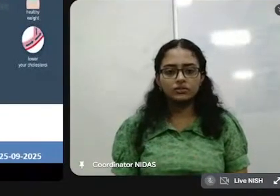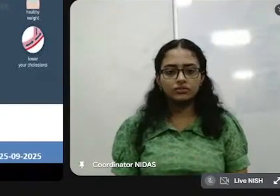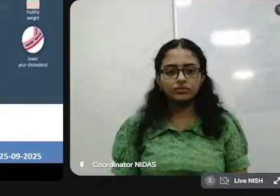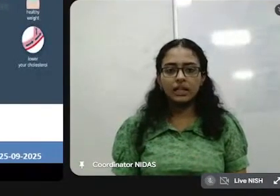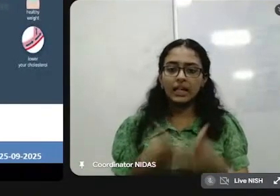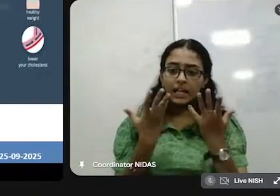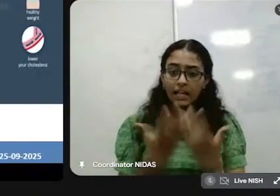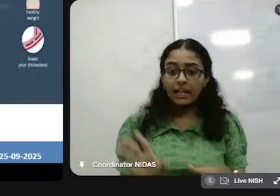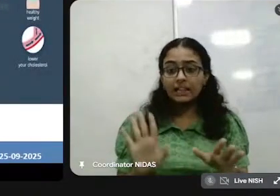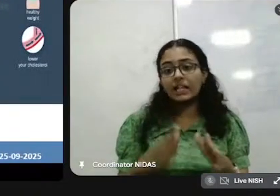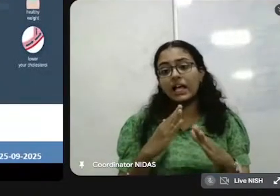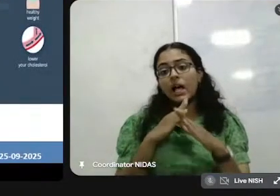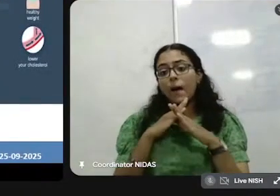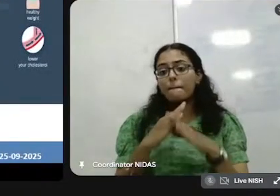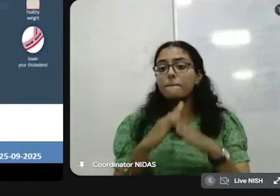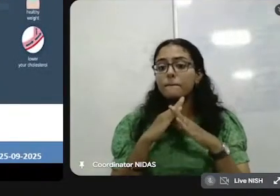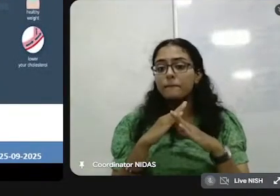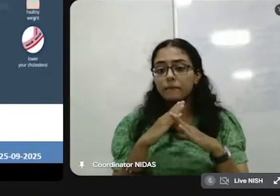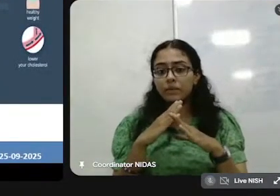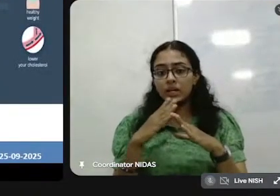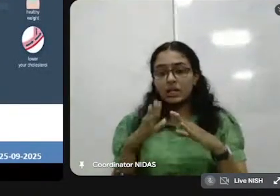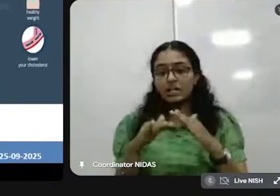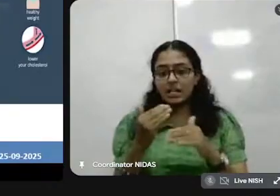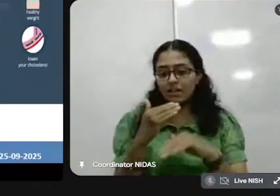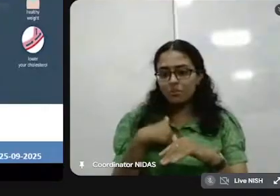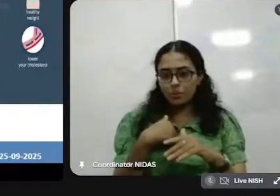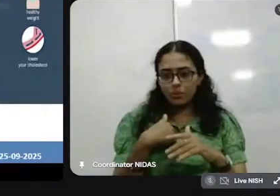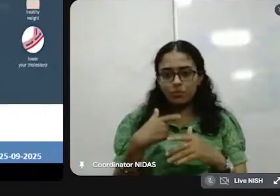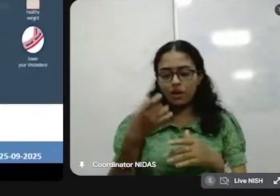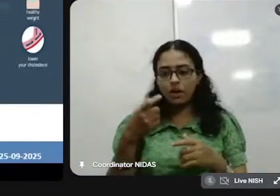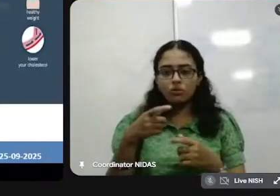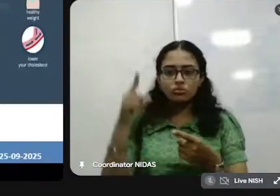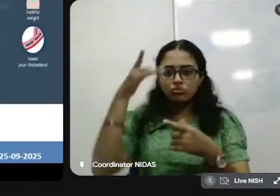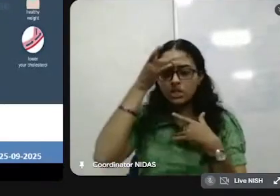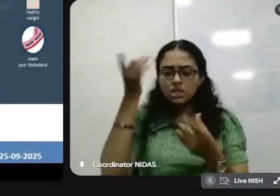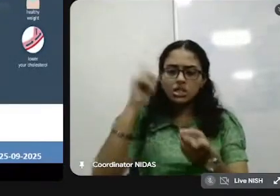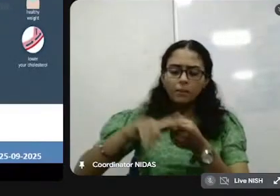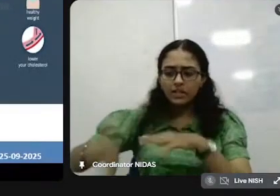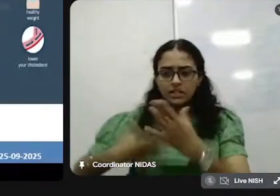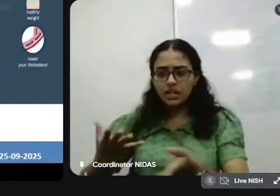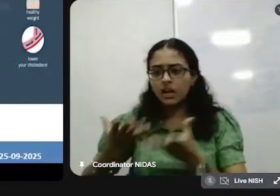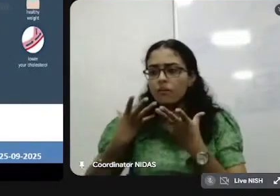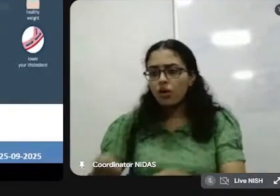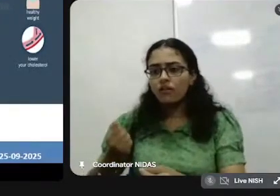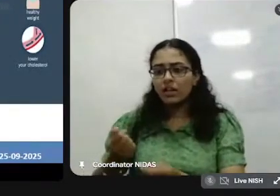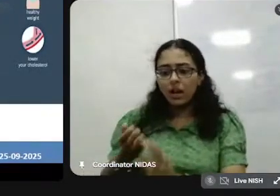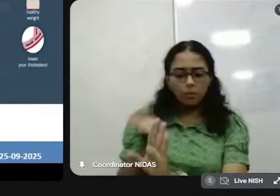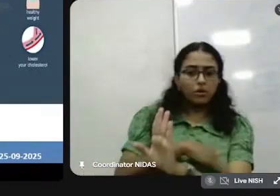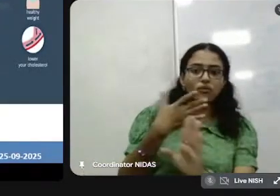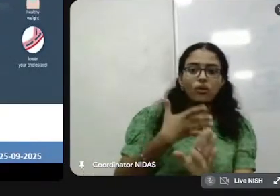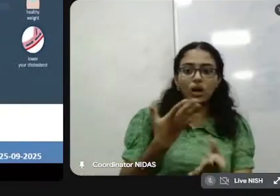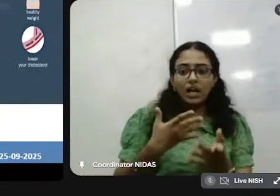എത്രയൊക്കെ പറഞ്ഞാലും പ്രതിരോധമാണ് ചികിത്സയെക്കാൾ നല്ലത്. ഇപ്പൊ സ്ട്രോക്ക് എന്ന് പറയുന്നൊരു കണ്ടീഷൻ ആണെങ്കിൽ